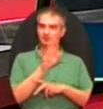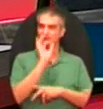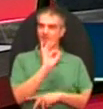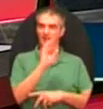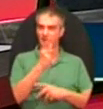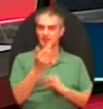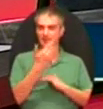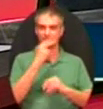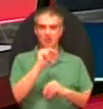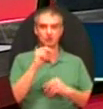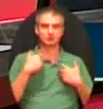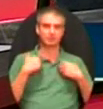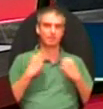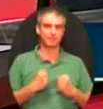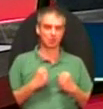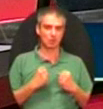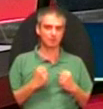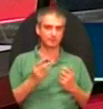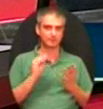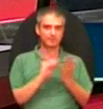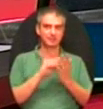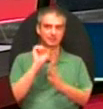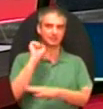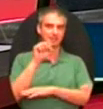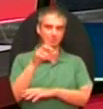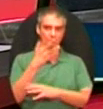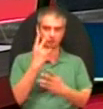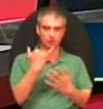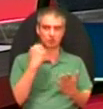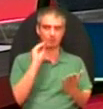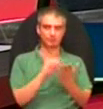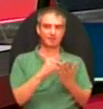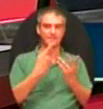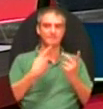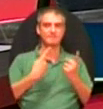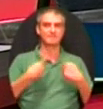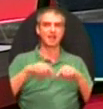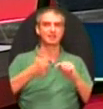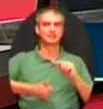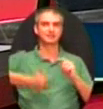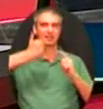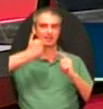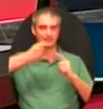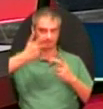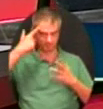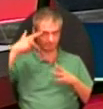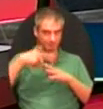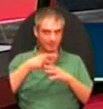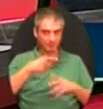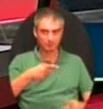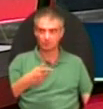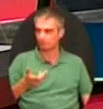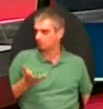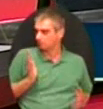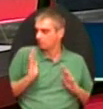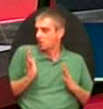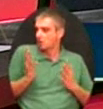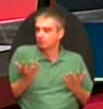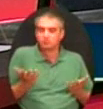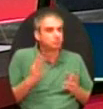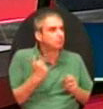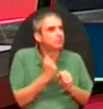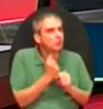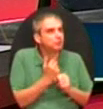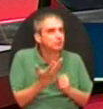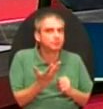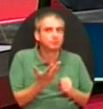זאת, לפני העניינים הביטחוניים, פסקת ההתגברות שעברה היום בוועדת שרים לענייני חקיקה. מטריד אותך, אני מניח. מאוד. מה